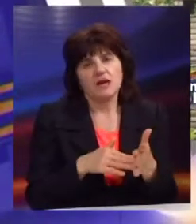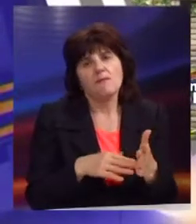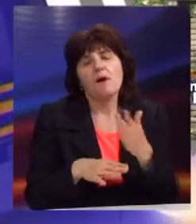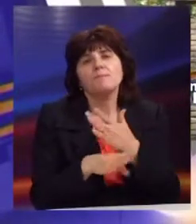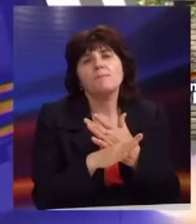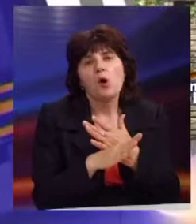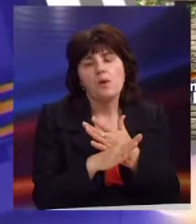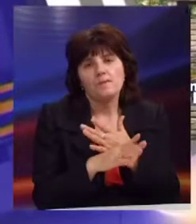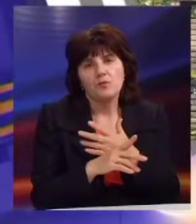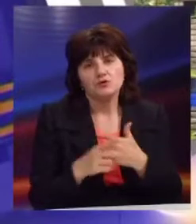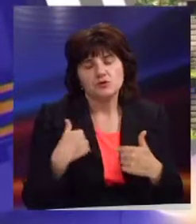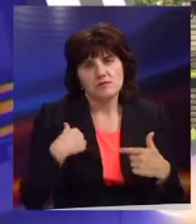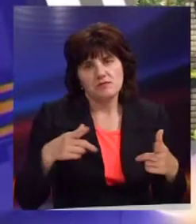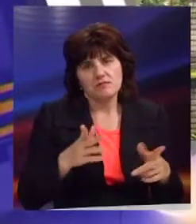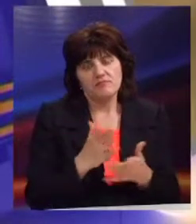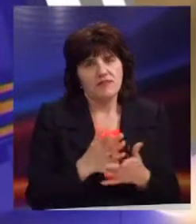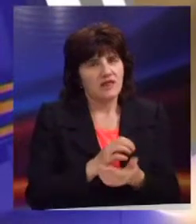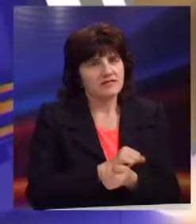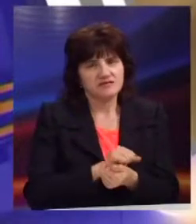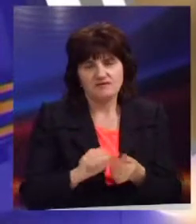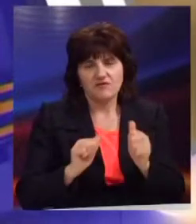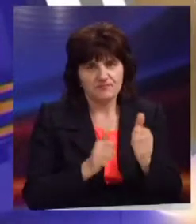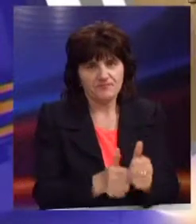treba pomoć. Tako bili smo uz njega svo vreme.